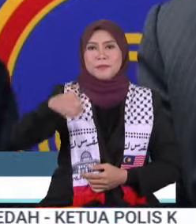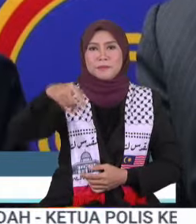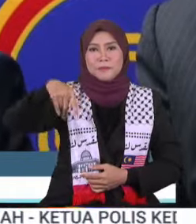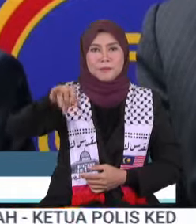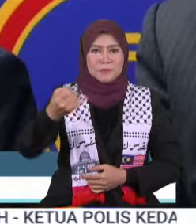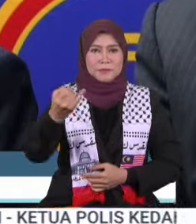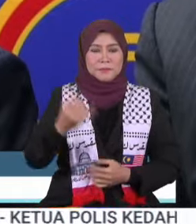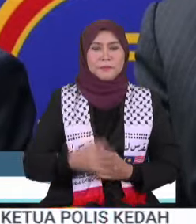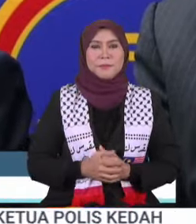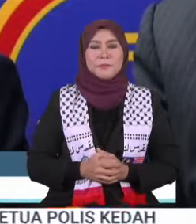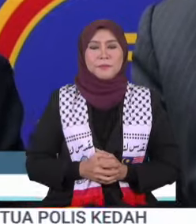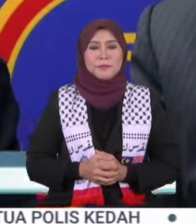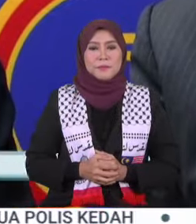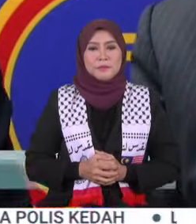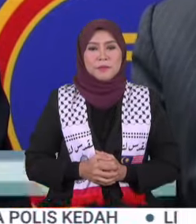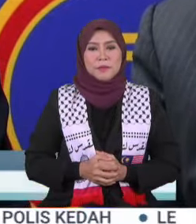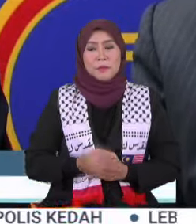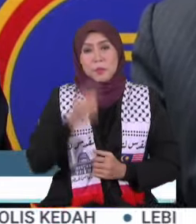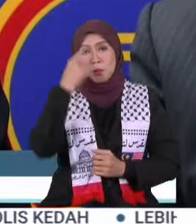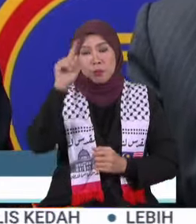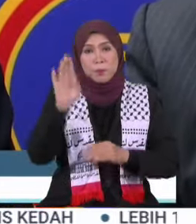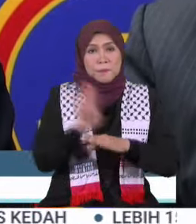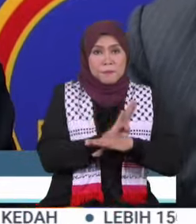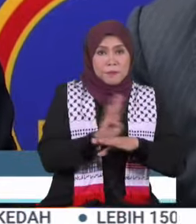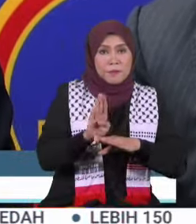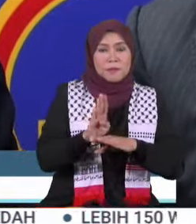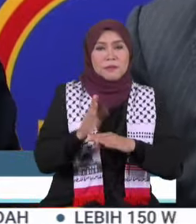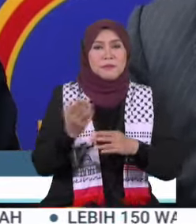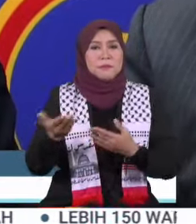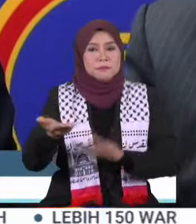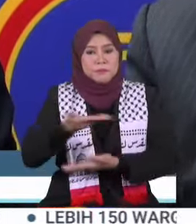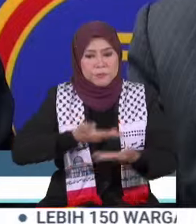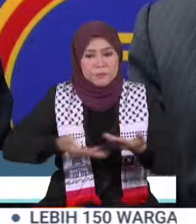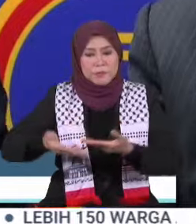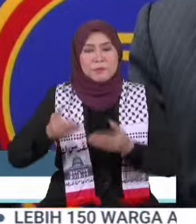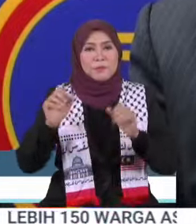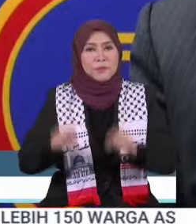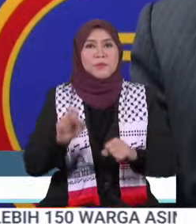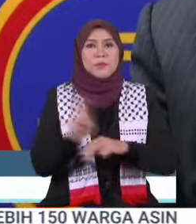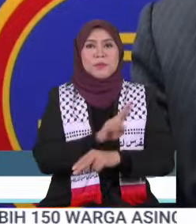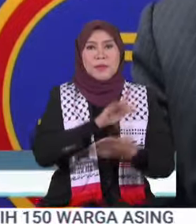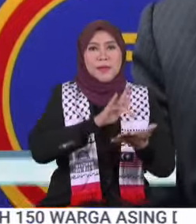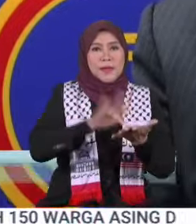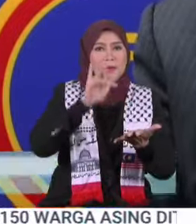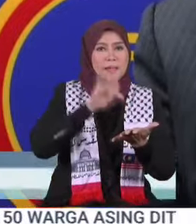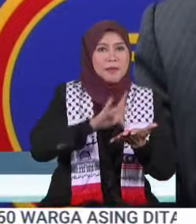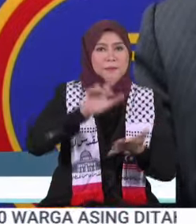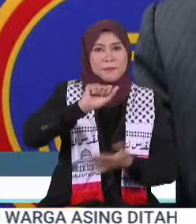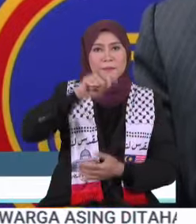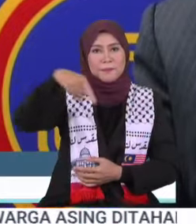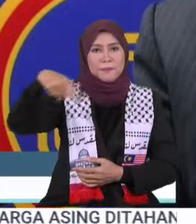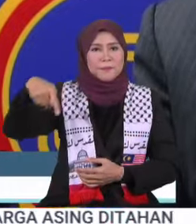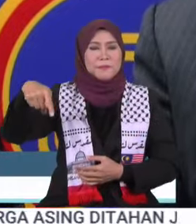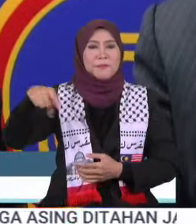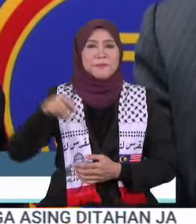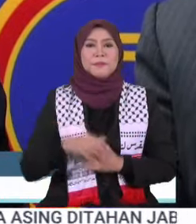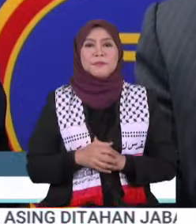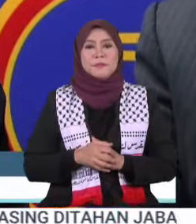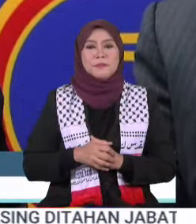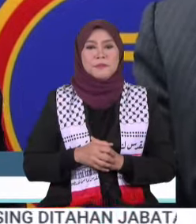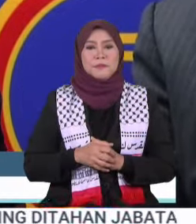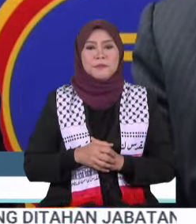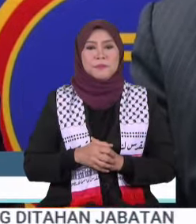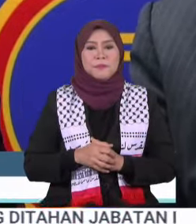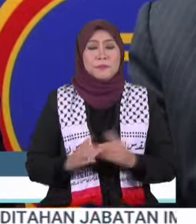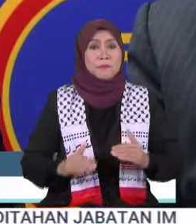jpj pelaksanaan urus Niaga pembaharuan LKM Melalui aplikasi ini akan dilaksanakan secara berfasa di